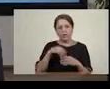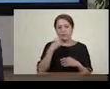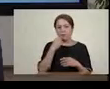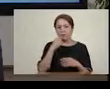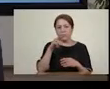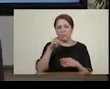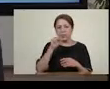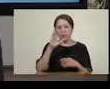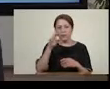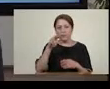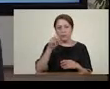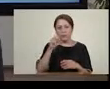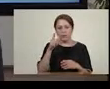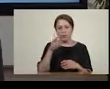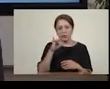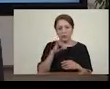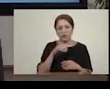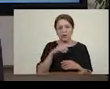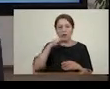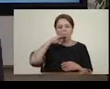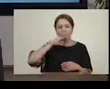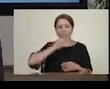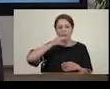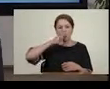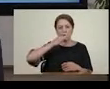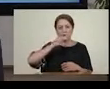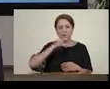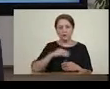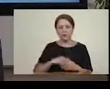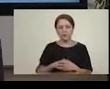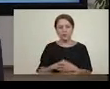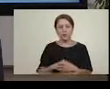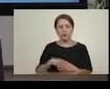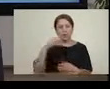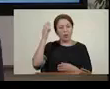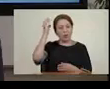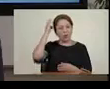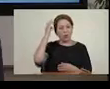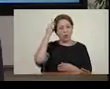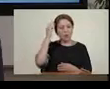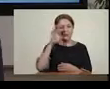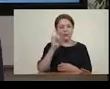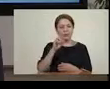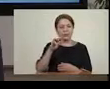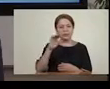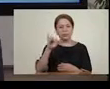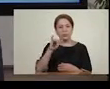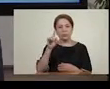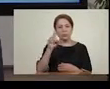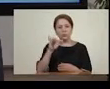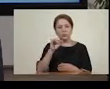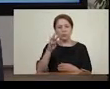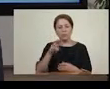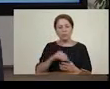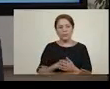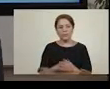lavlagi, makka jo'xori, mana qora tuzum.